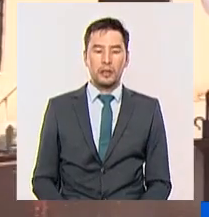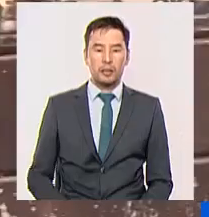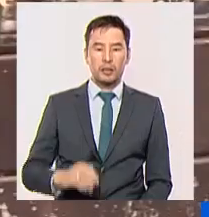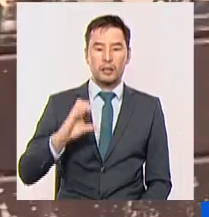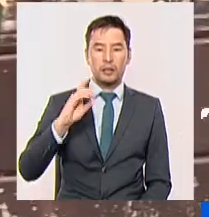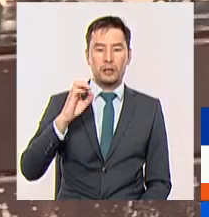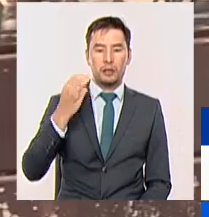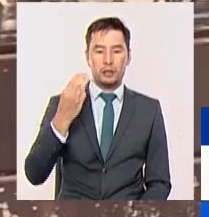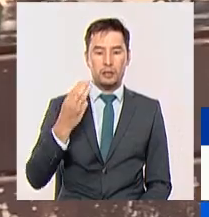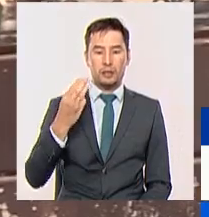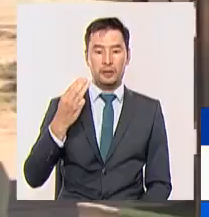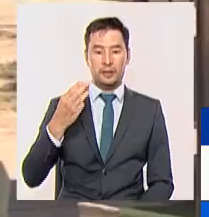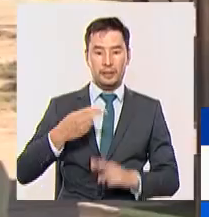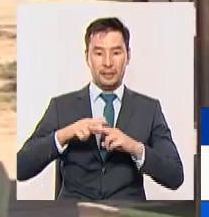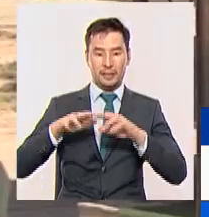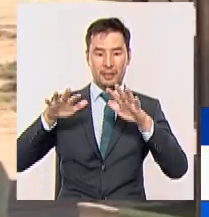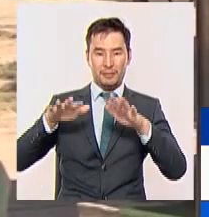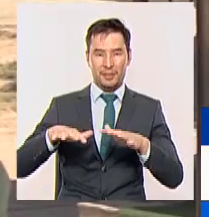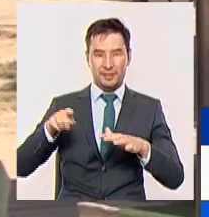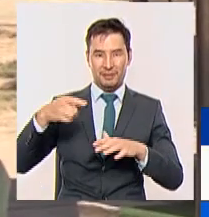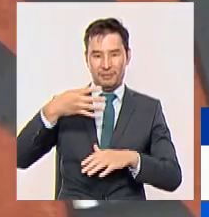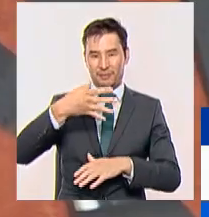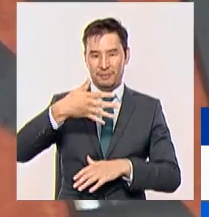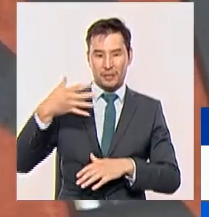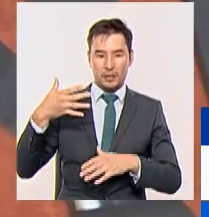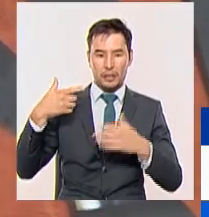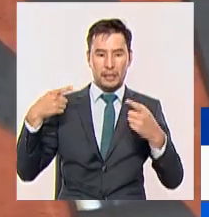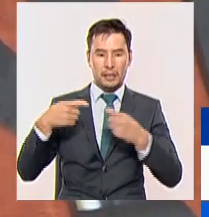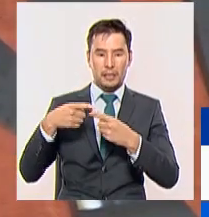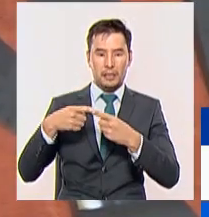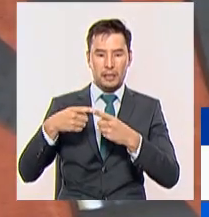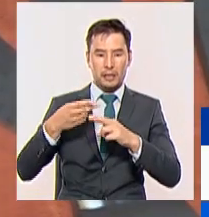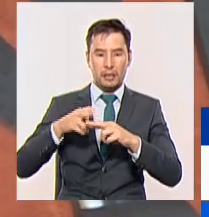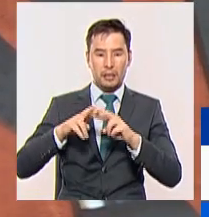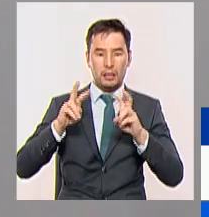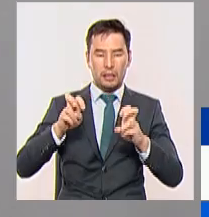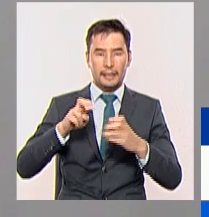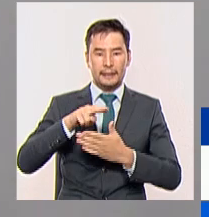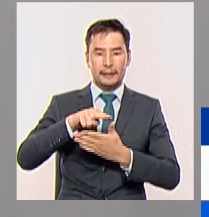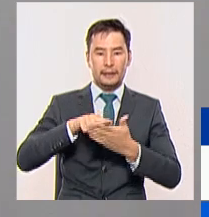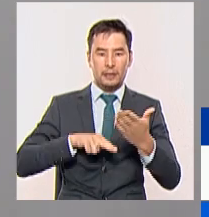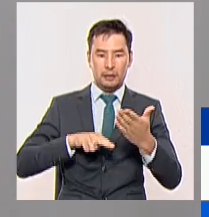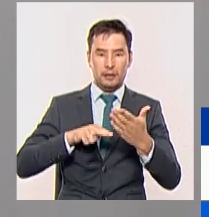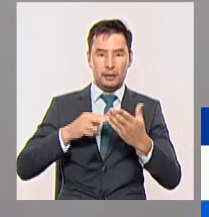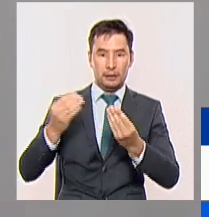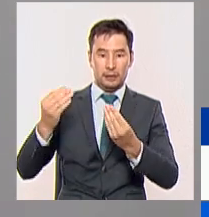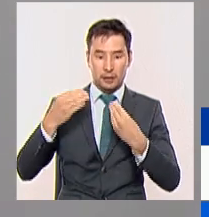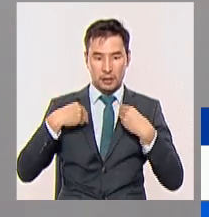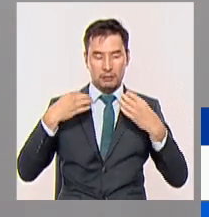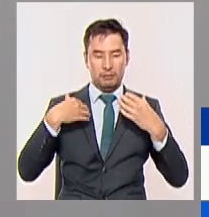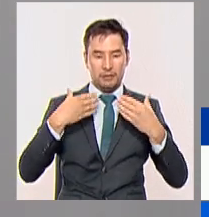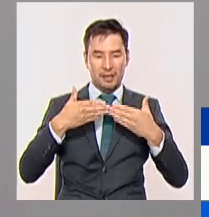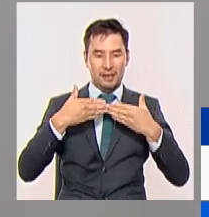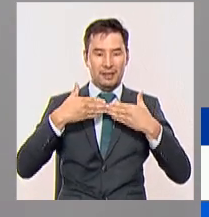Сарағаш қаласындағы дәл осы ғимаратты жалға алдым деген Айгүл Керейбаева лицензия алып, High School of Сарағаш зияткерлік мектебін ашқанын айтады. Балаларды қабылдап,